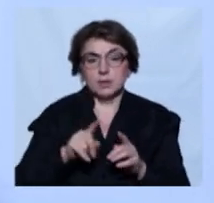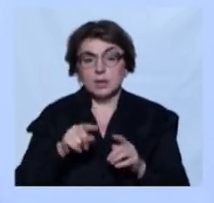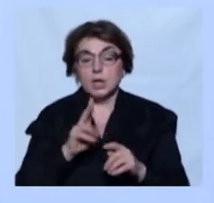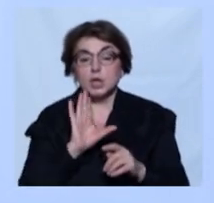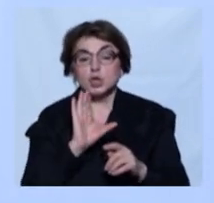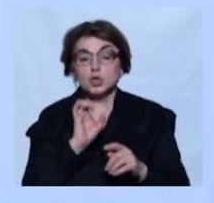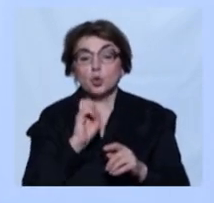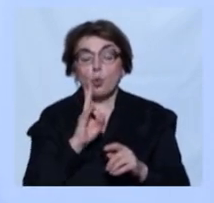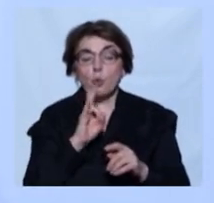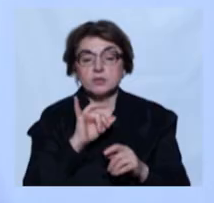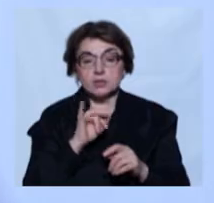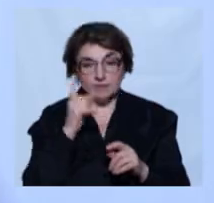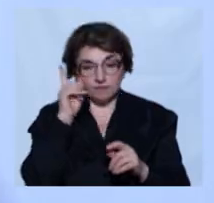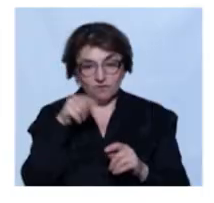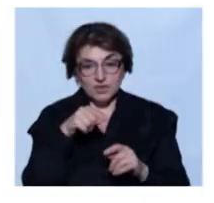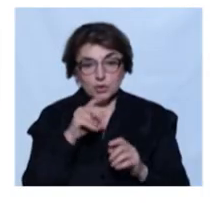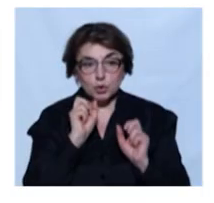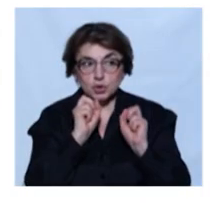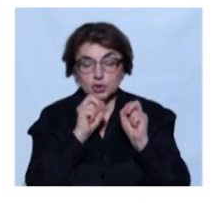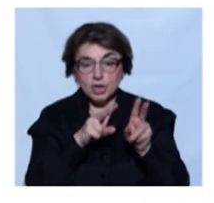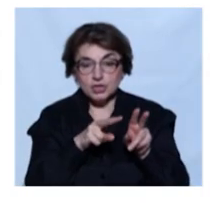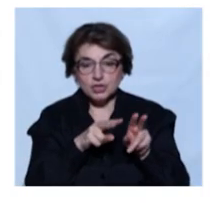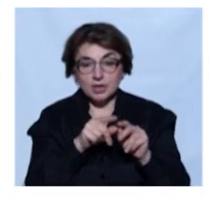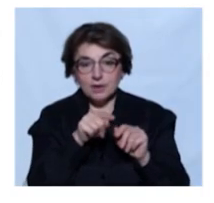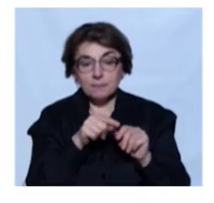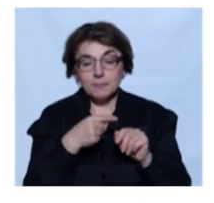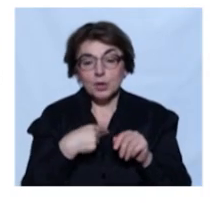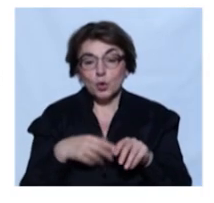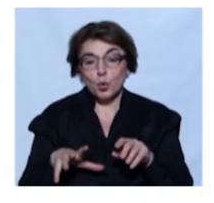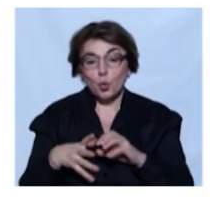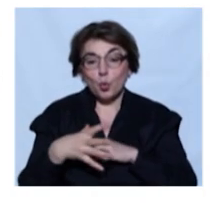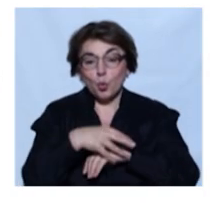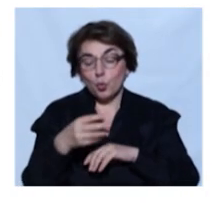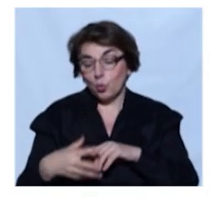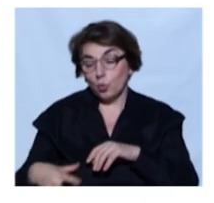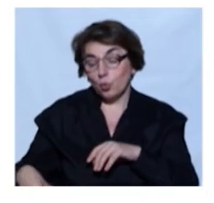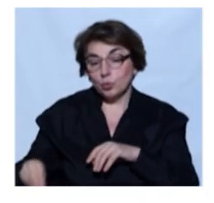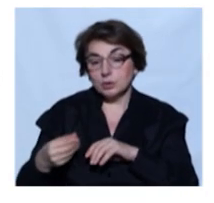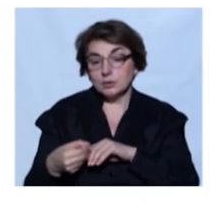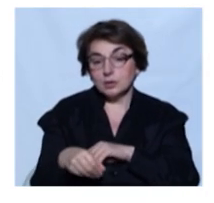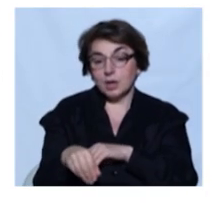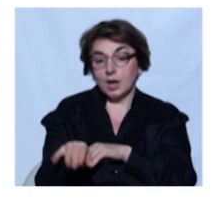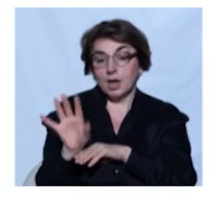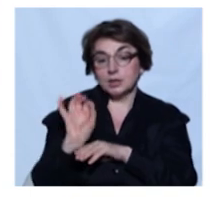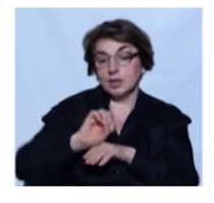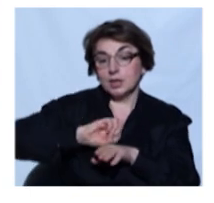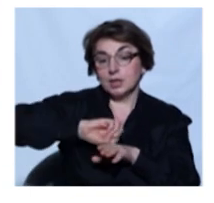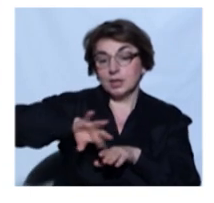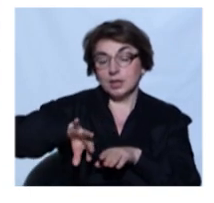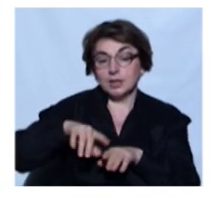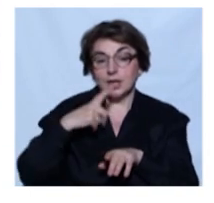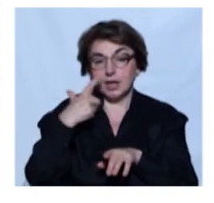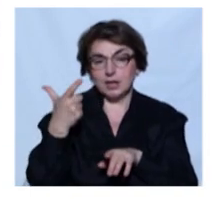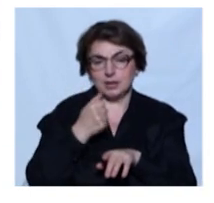სკუნსი. საფრთხის არსებობის შემთხვევაში მისი კუდის ქვეშ, მას შეუძლია კუდის ქვეშ გამოყოს სითხე, რომელიც